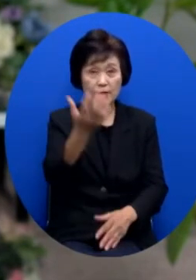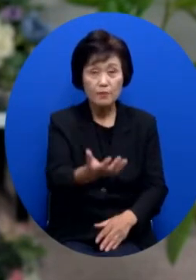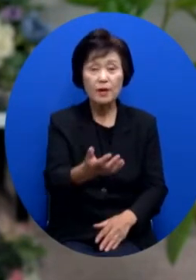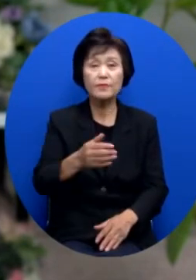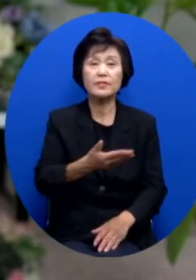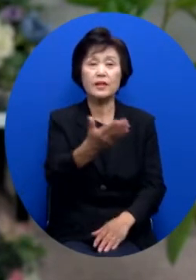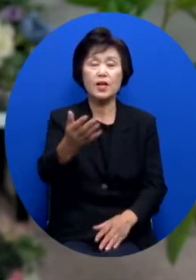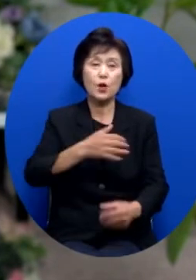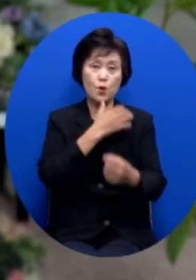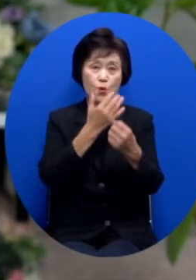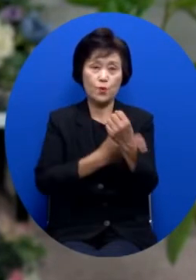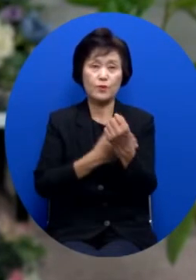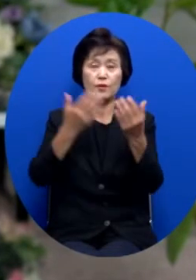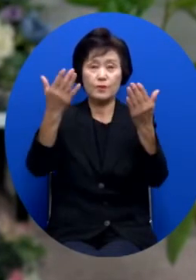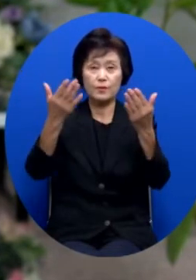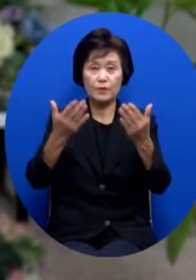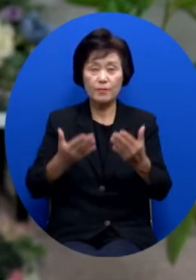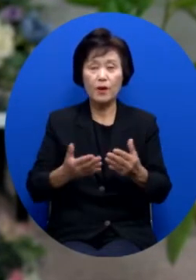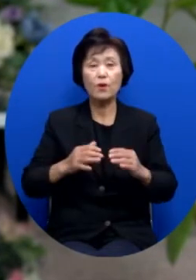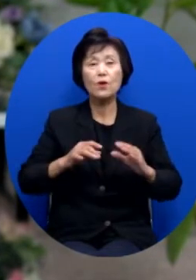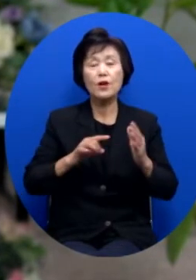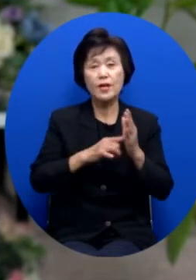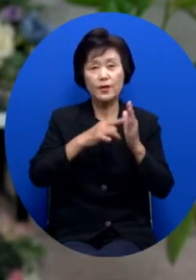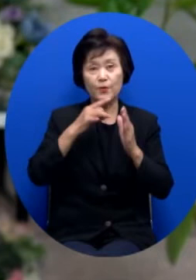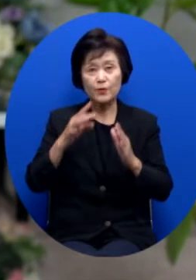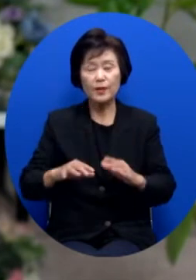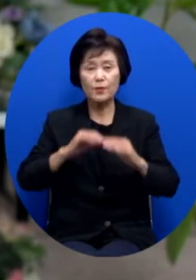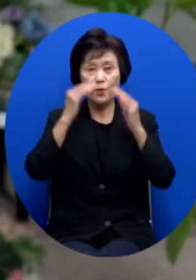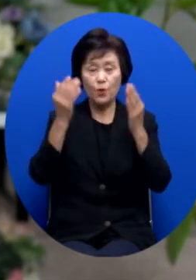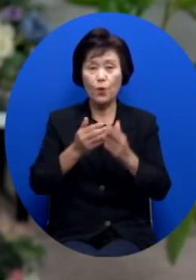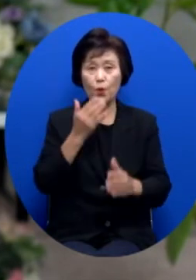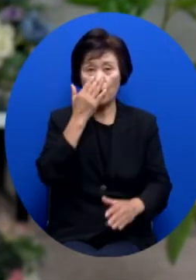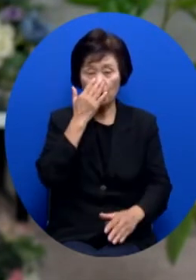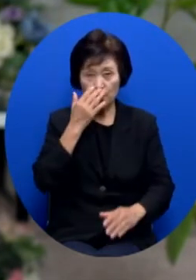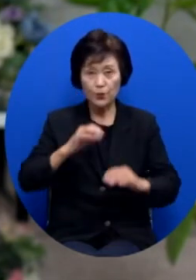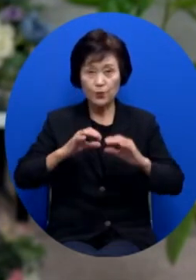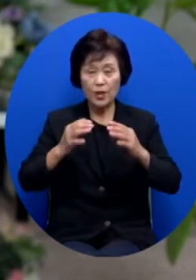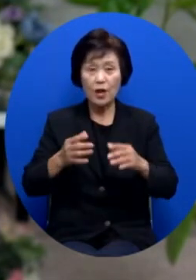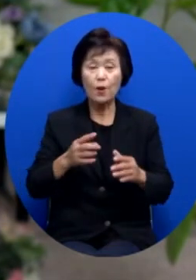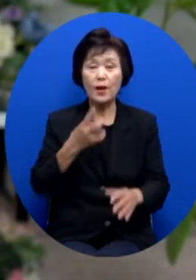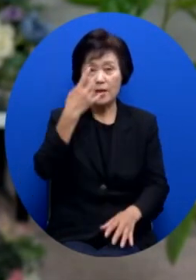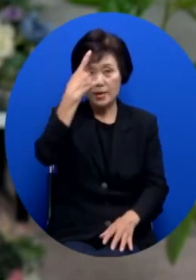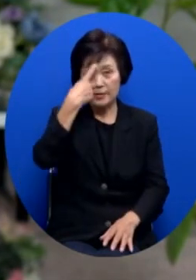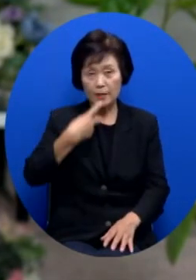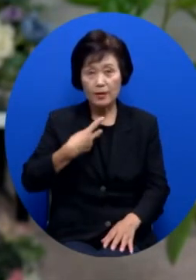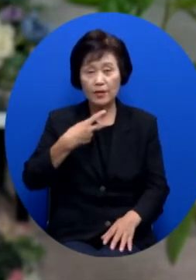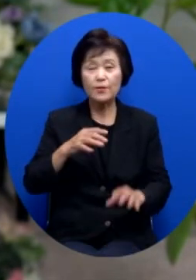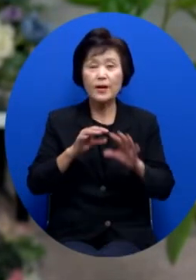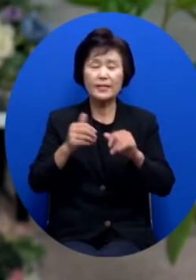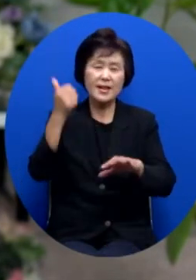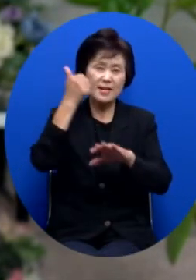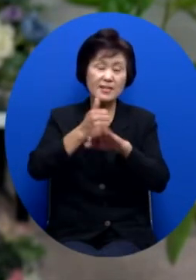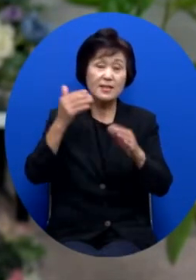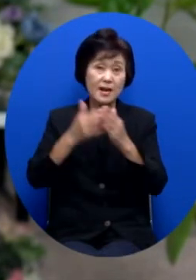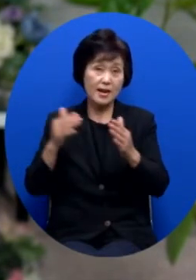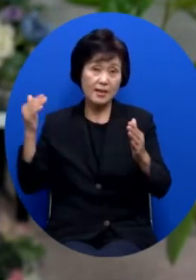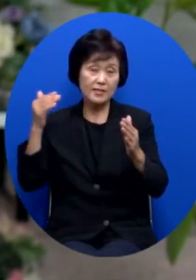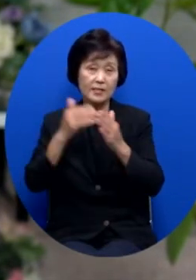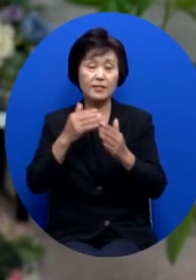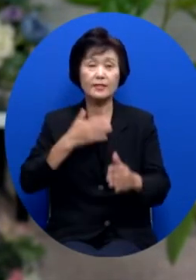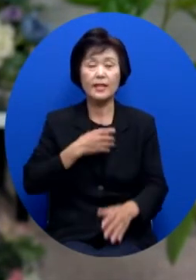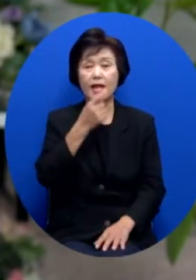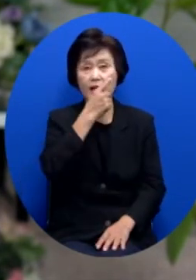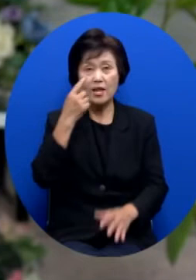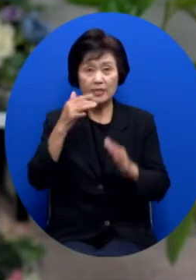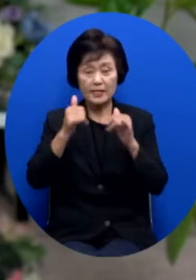너희가 권능을 받고 예루살렘과 온 유대와 사마리아와 땅끝까지 이르러 내